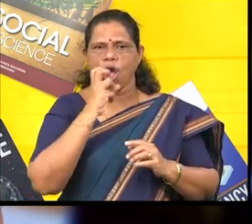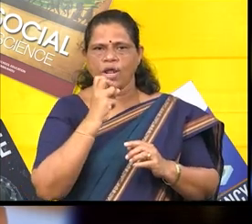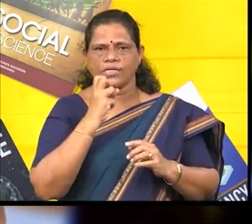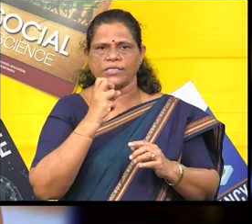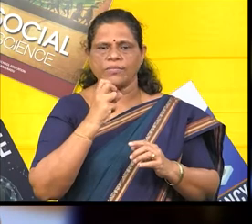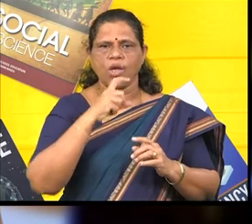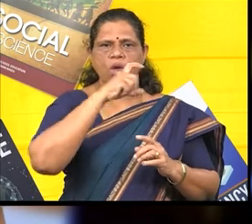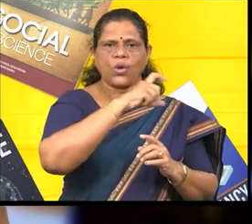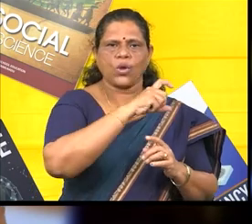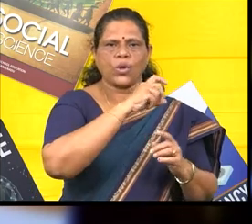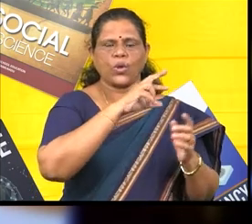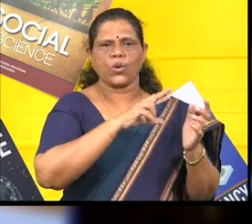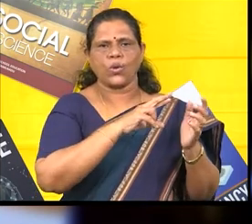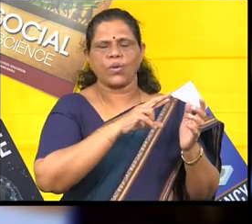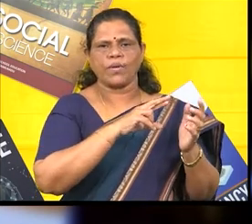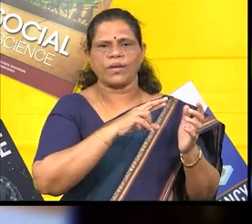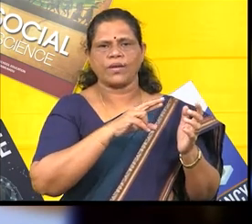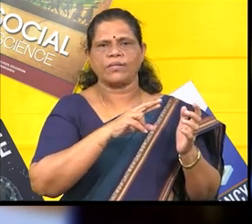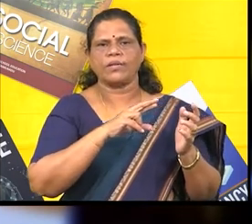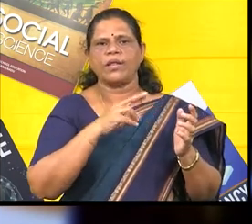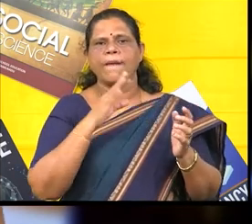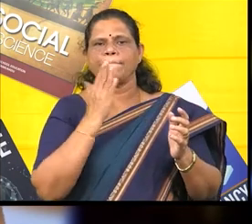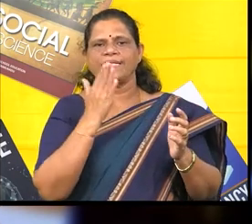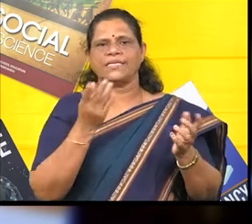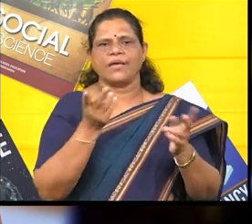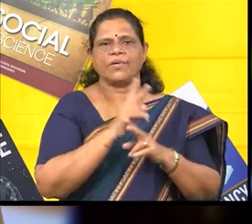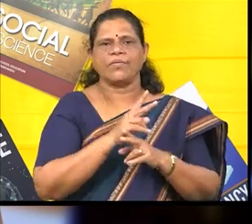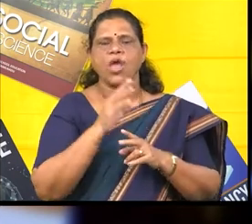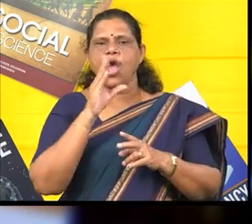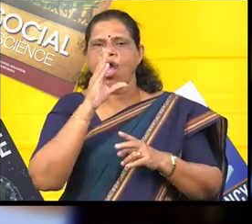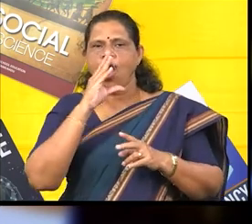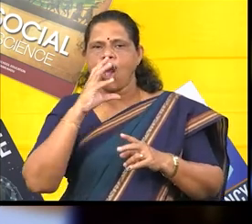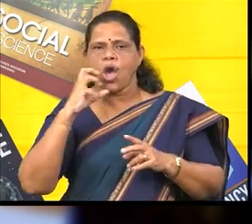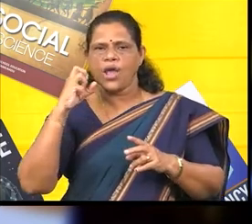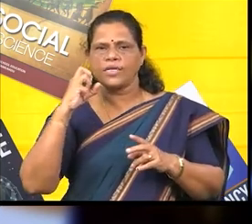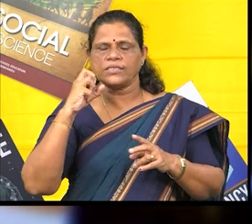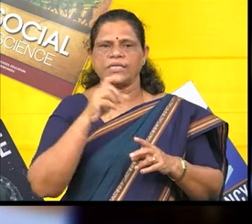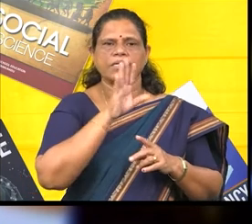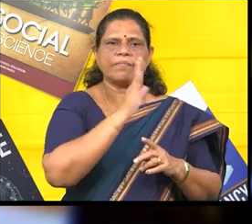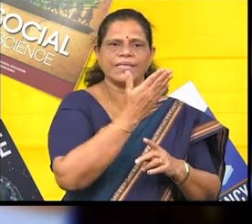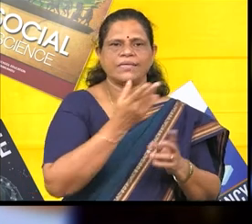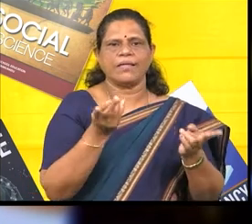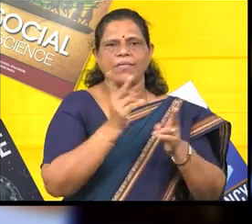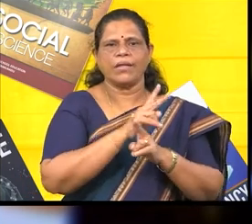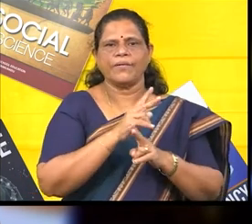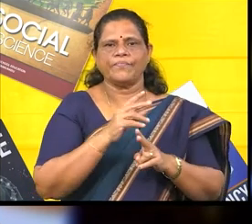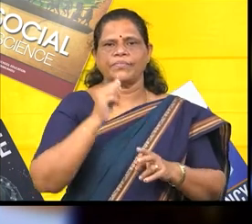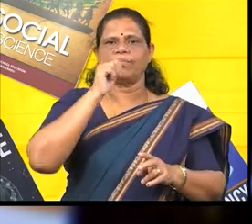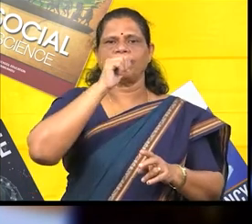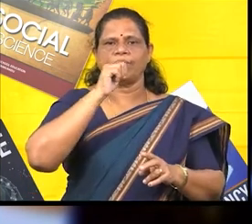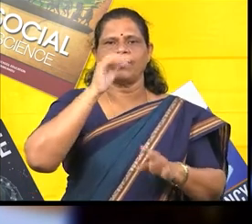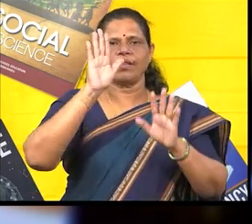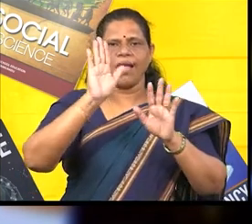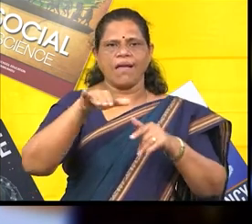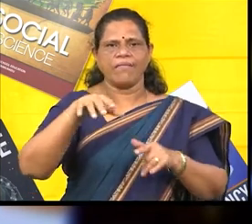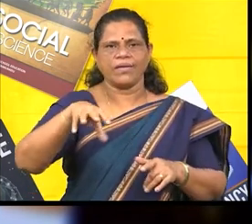குரோமிக் அயனுடைய நிறம் பச்சை நிறம், ஆரஞ்சு நிறத்திலிருந்து பச்சை நிறமாக மாறி நின்றுச்சுன்னா அவர் எத்தனை நாளை பயன்படுத்தி இருக்கிறார், மது அருந்திருக்கிறார் என்று உடனே